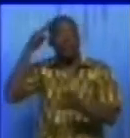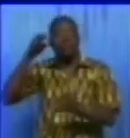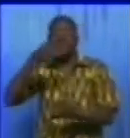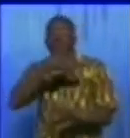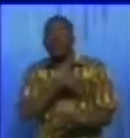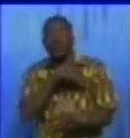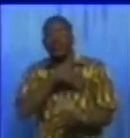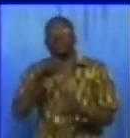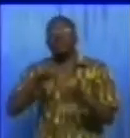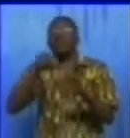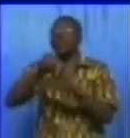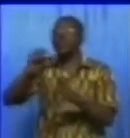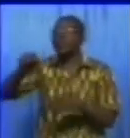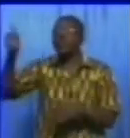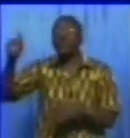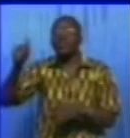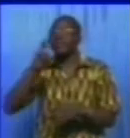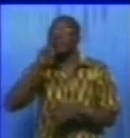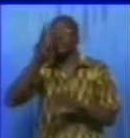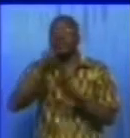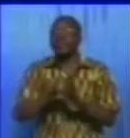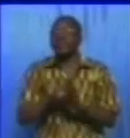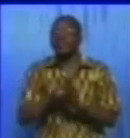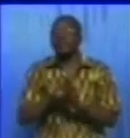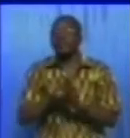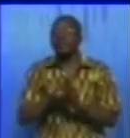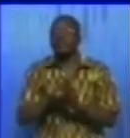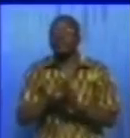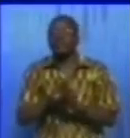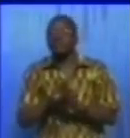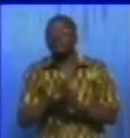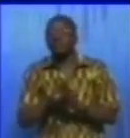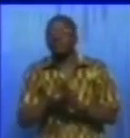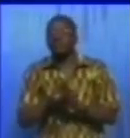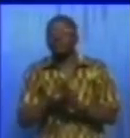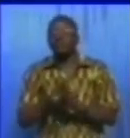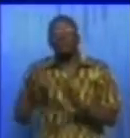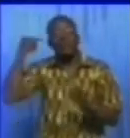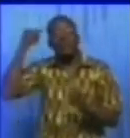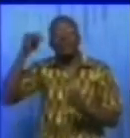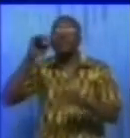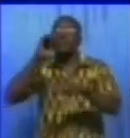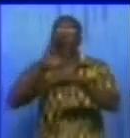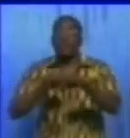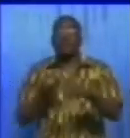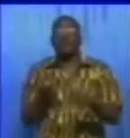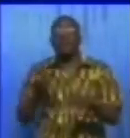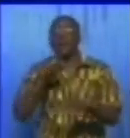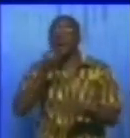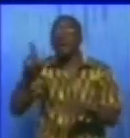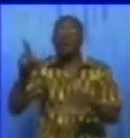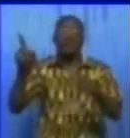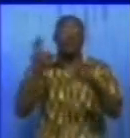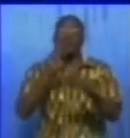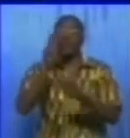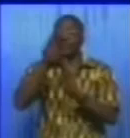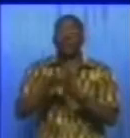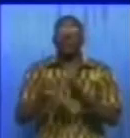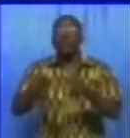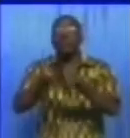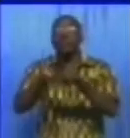le clientélisme. Franchement, c'est, il nous inspire à être vraiment comme